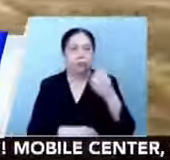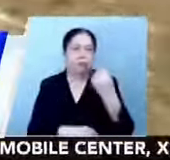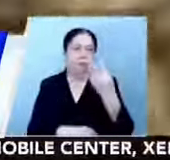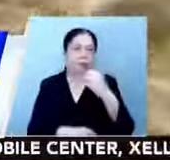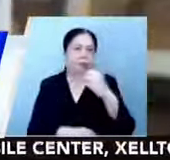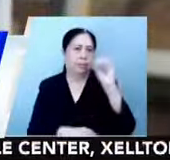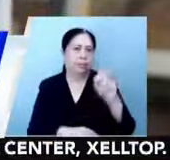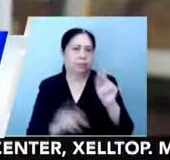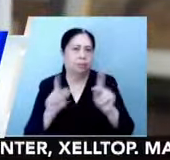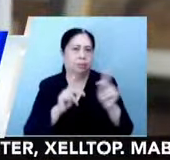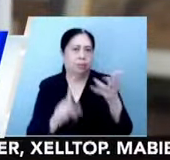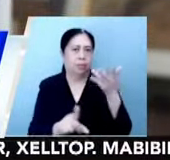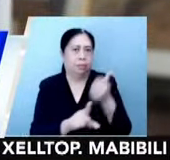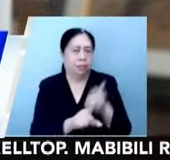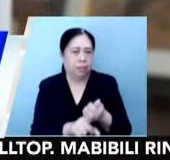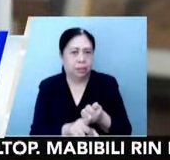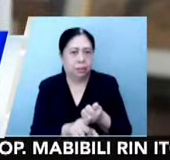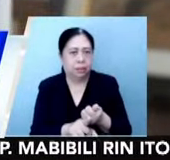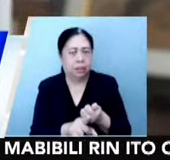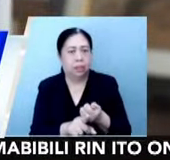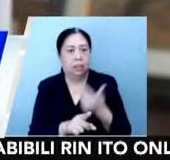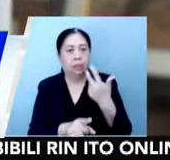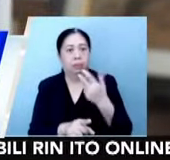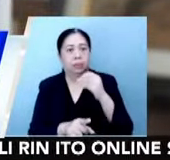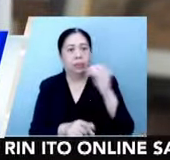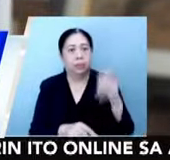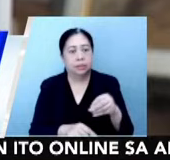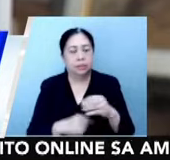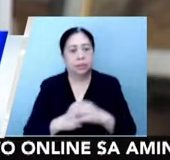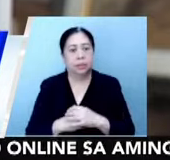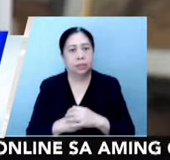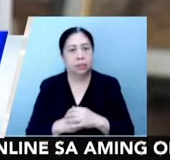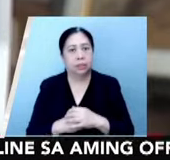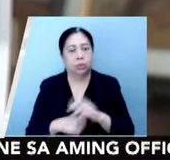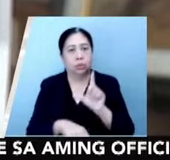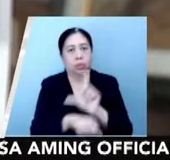ay apektado, 30% ng kabuhayan ay